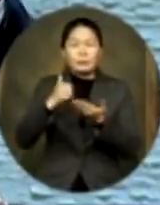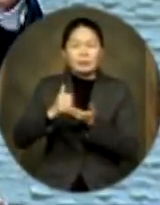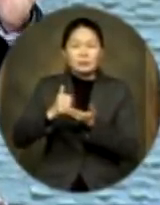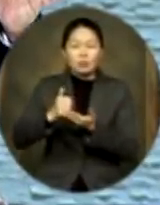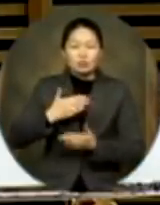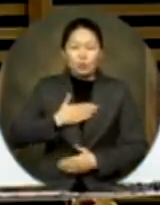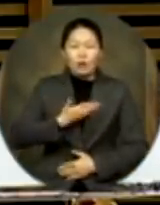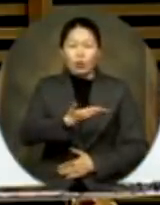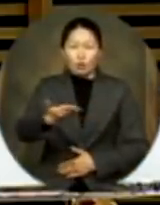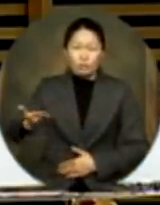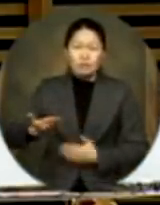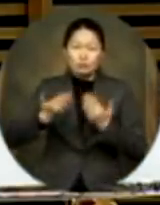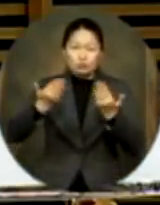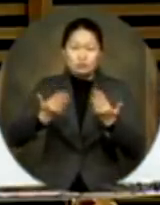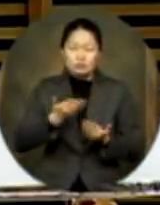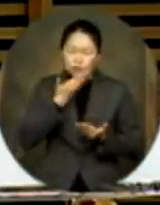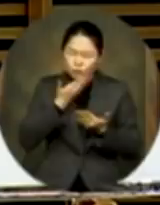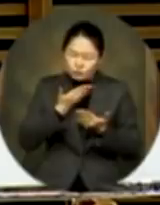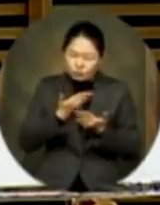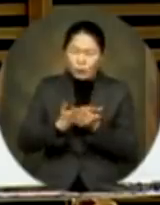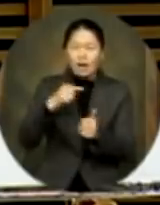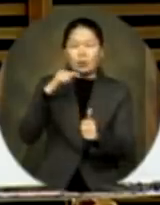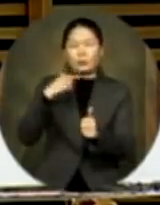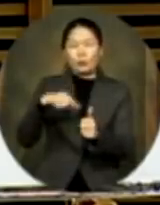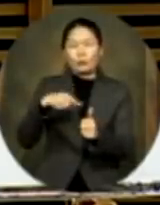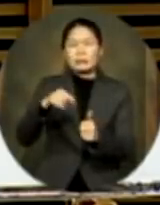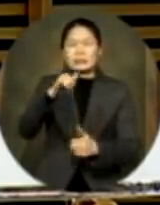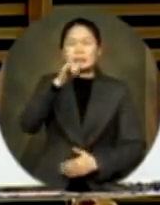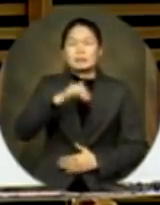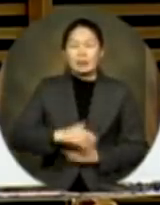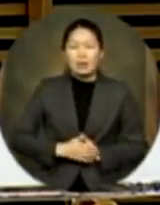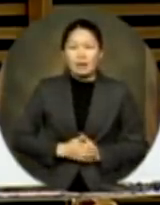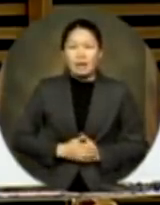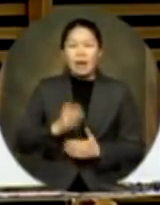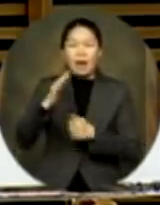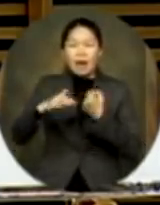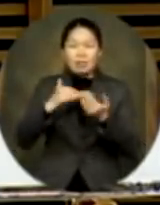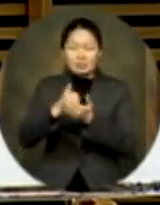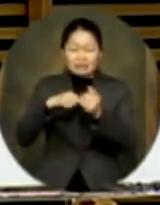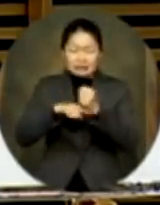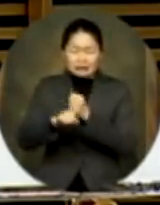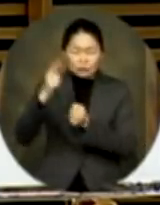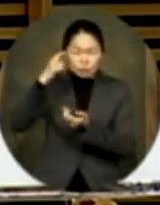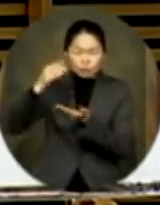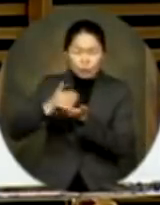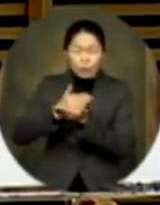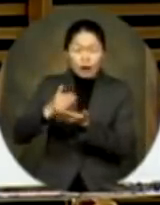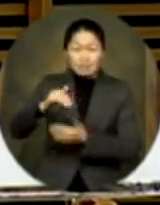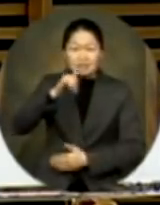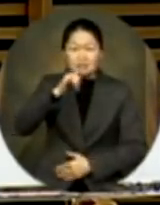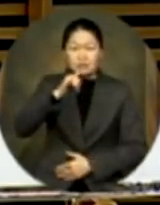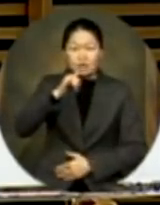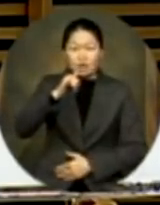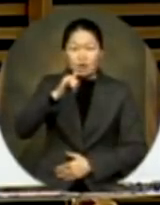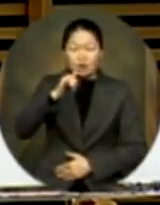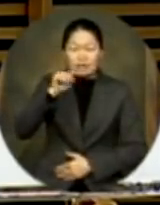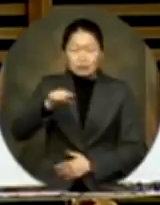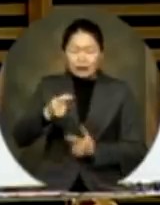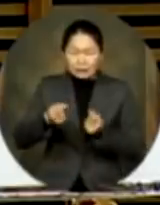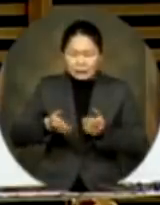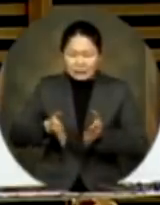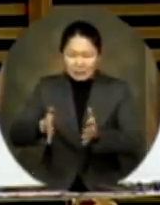저와 여러분들에게 주시는 중요한 교훈 이 있습니다 하나님의 뜻을 분별하는 데 있어서 이 일이